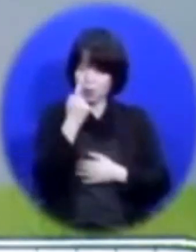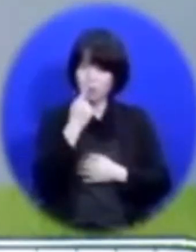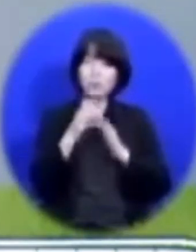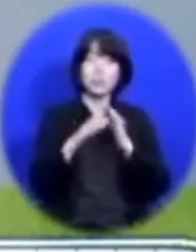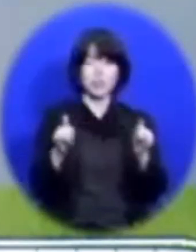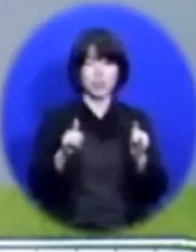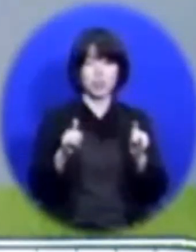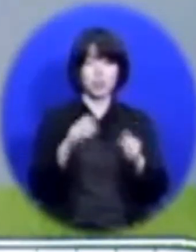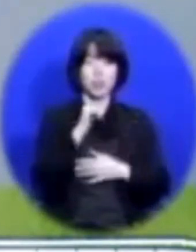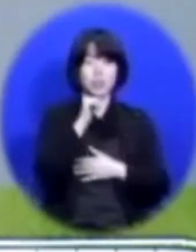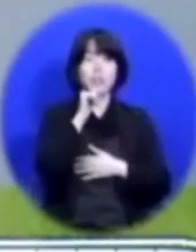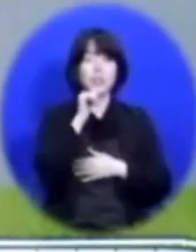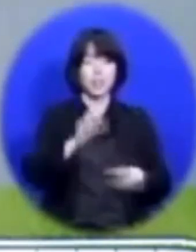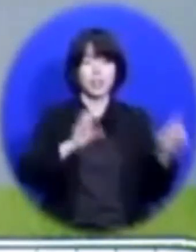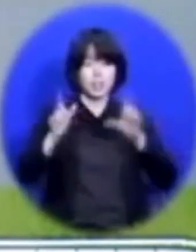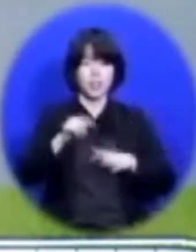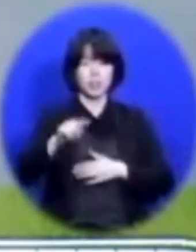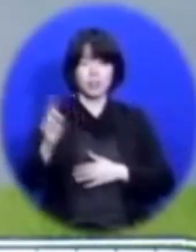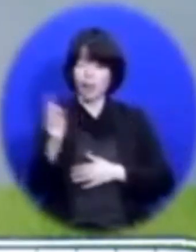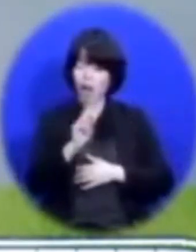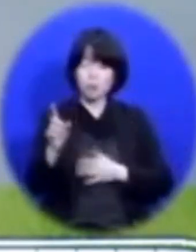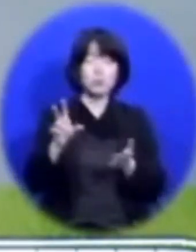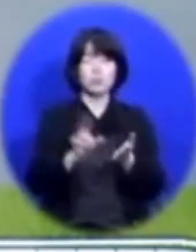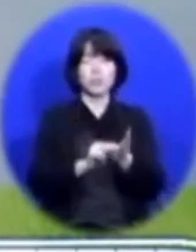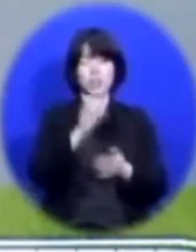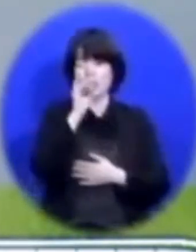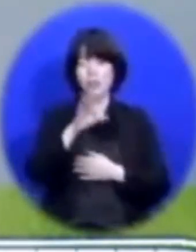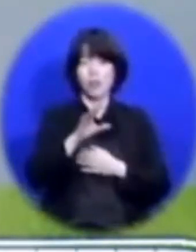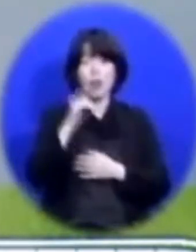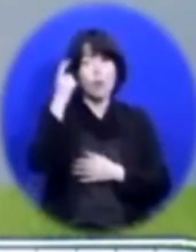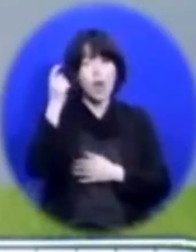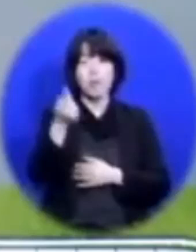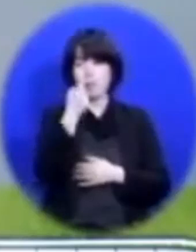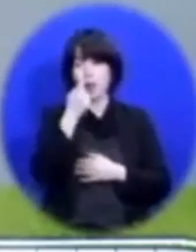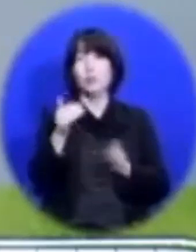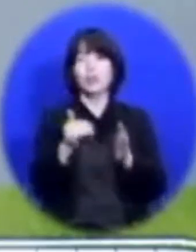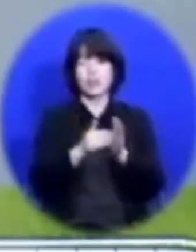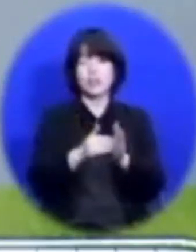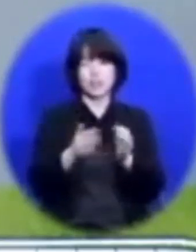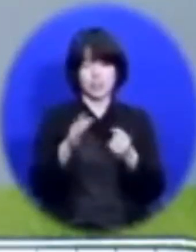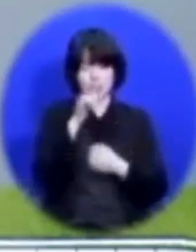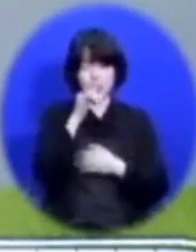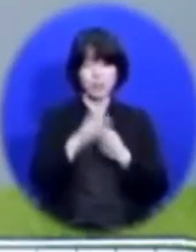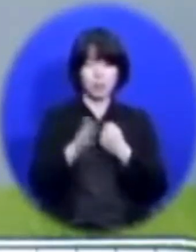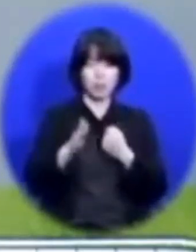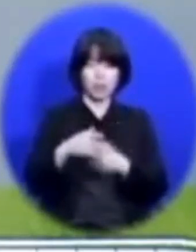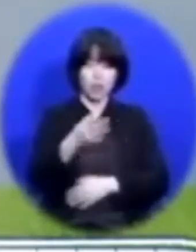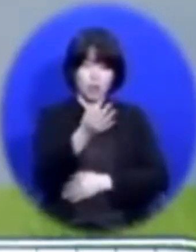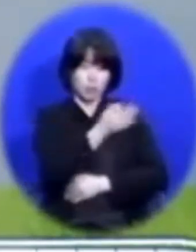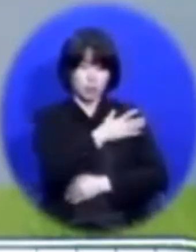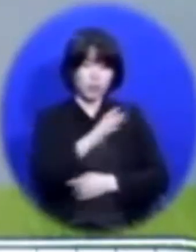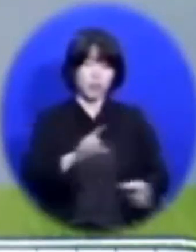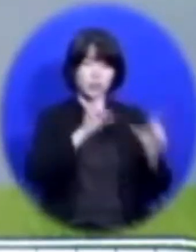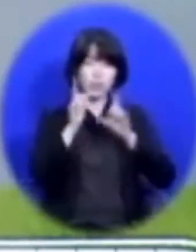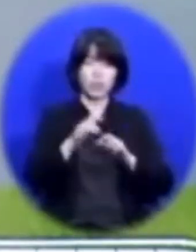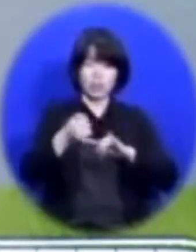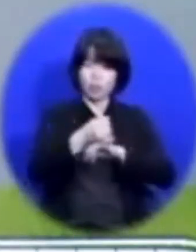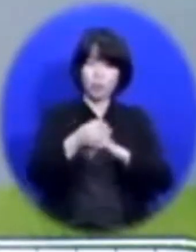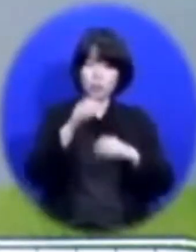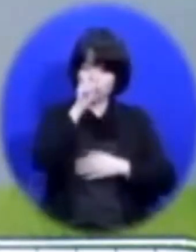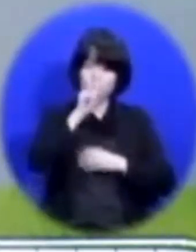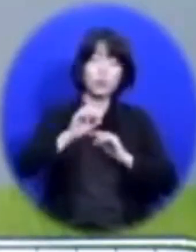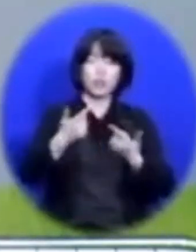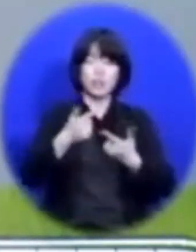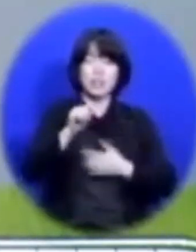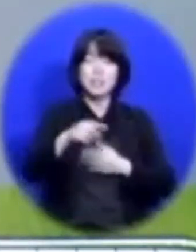가난속에서살아가는법을배운사람에게가난은 전혀문제가되지않는다.그들은 그것을배웠기때문입니다.부유하게사는것이 반드시좋은것만은아닙니다.부유하게 사는